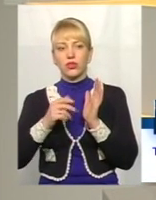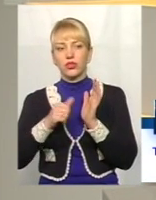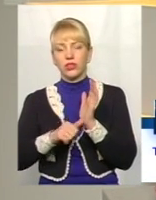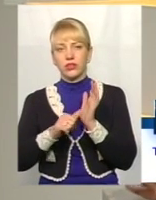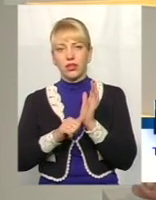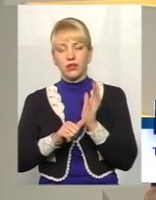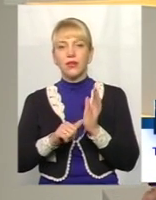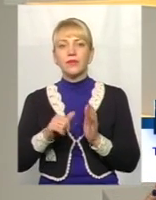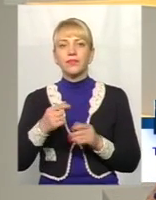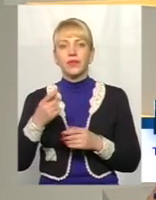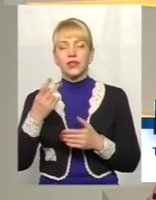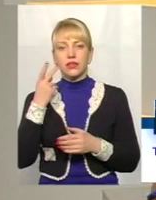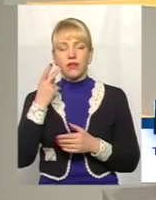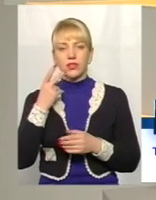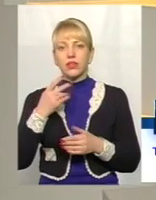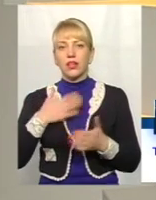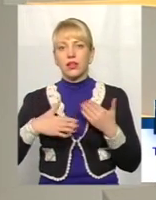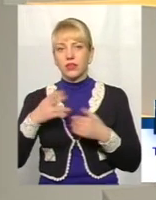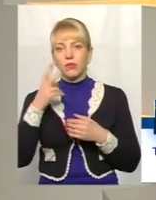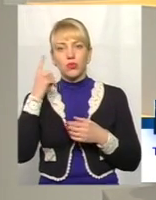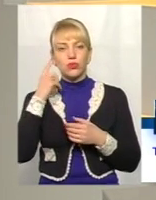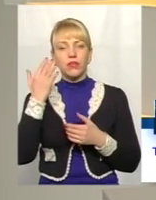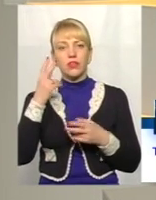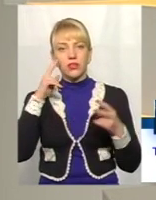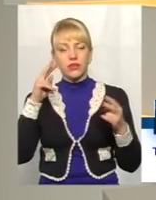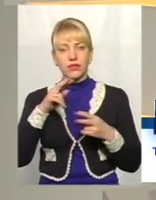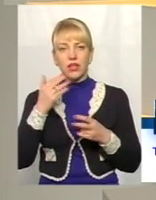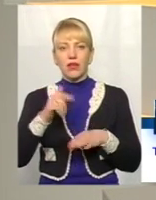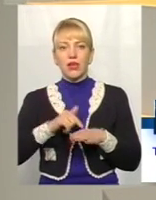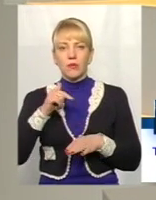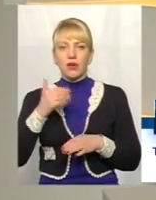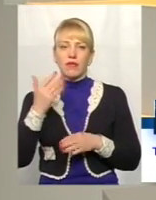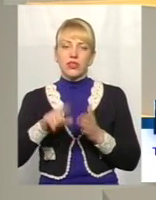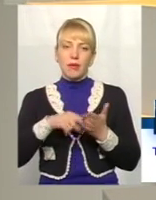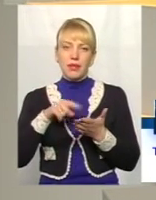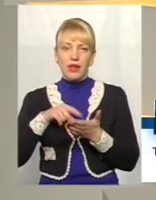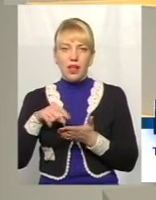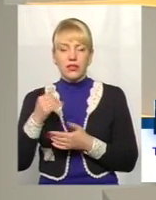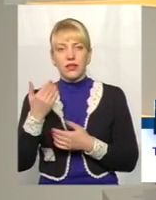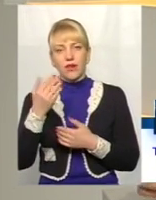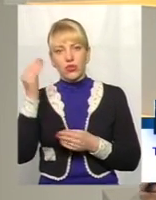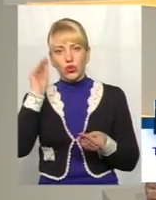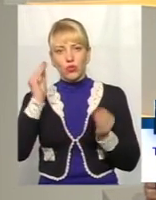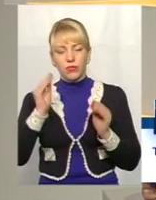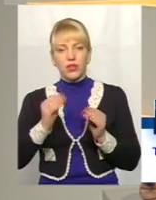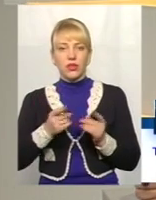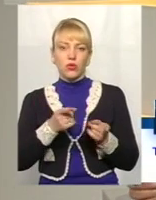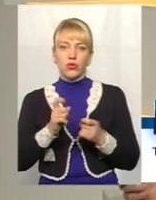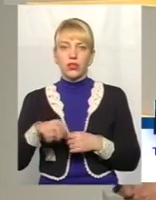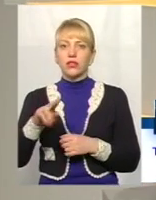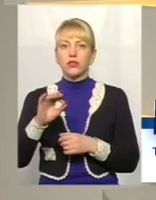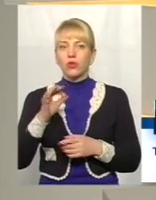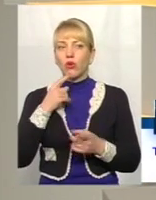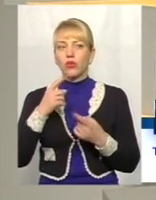на екранах. Ми завжди раді почути ваші свідчення, ваші емоції, ваші питання і ваші думки. Отож, долучайтесь до